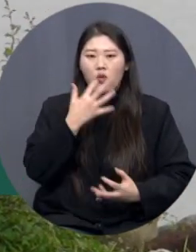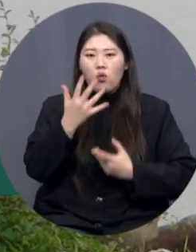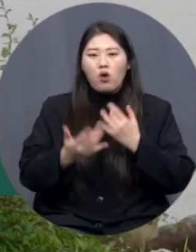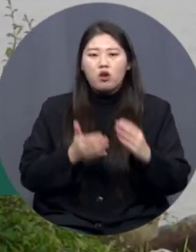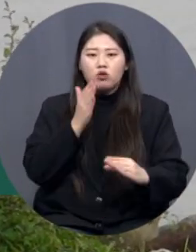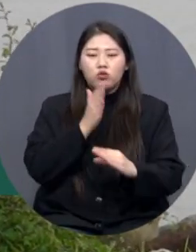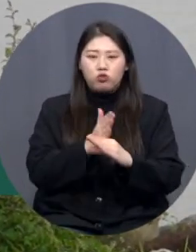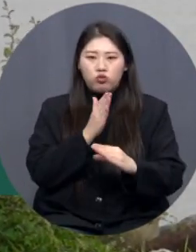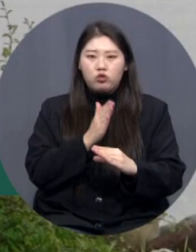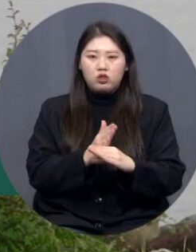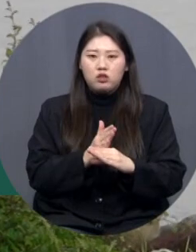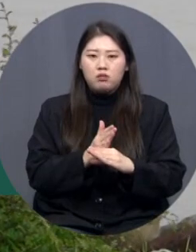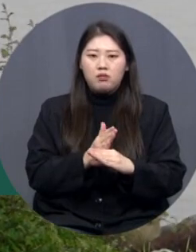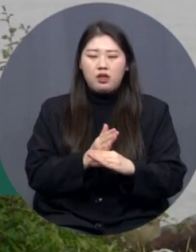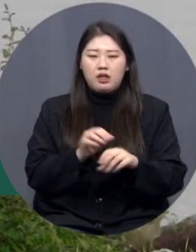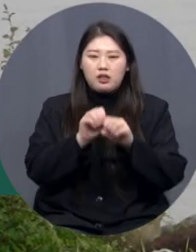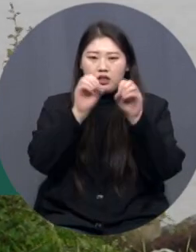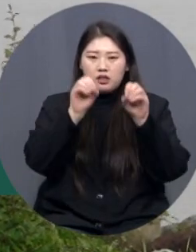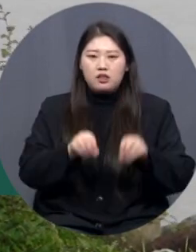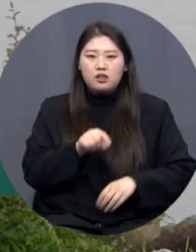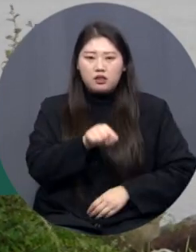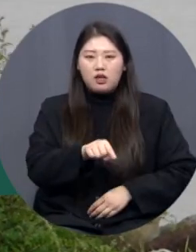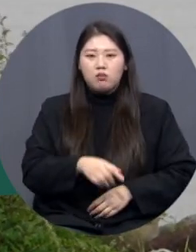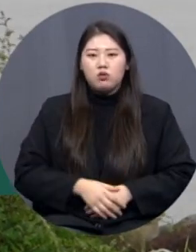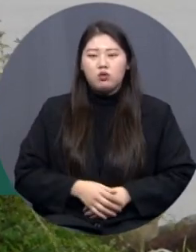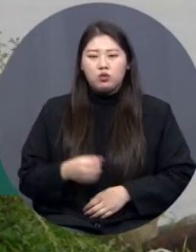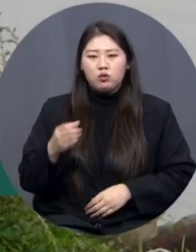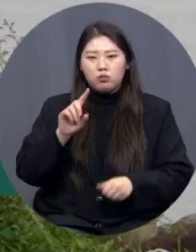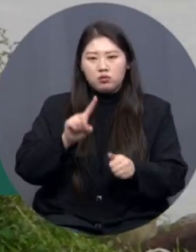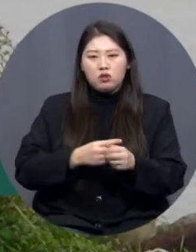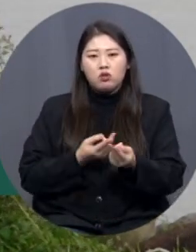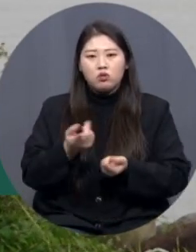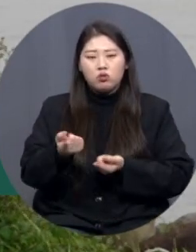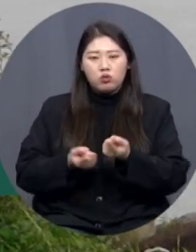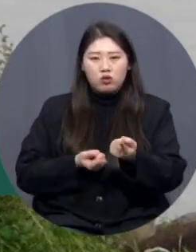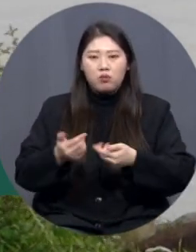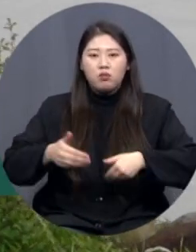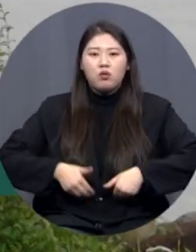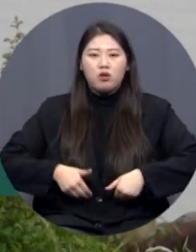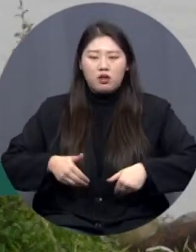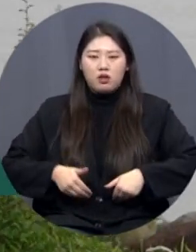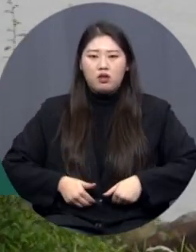중심의 경직된 전력 시스템을 유연하게 만드는 것이 왜 중요한지를